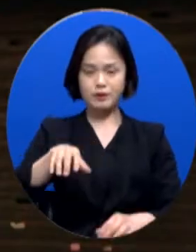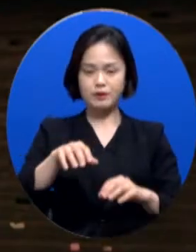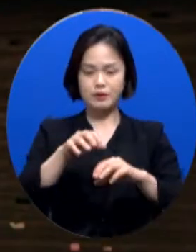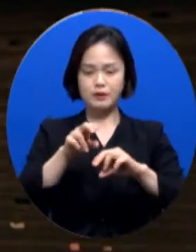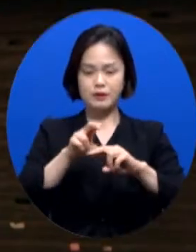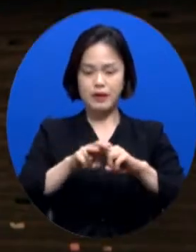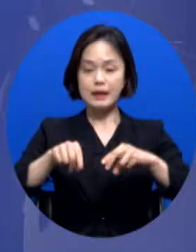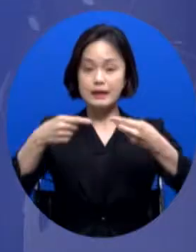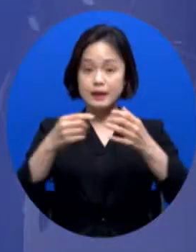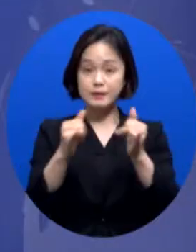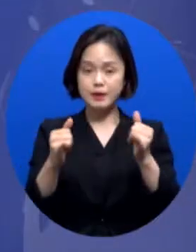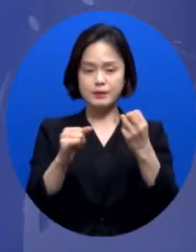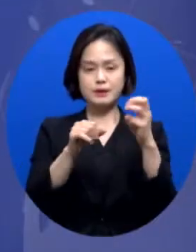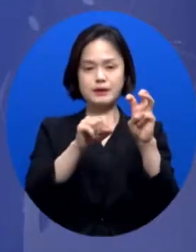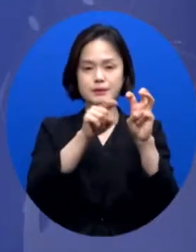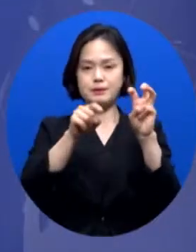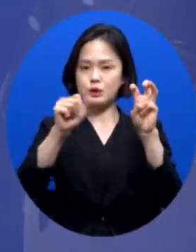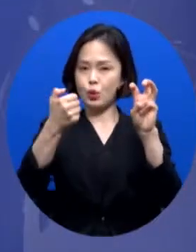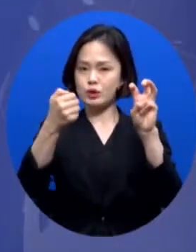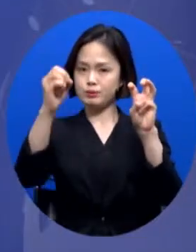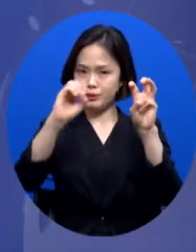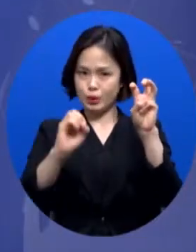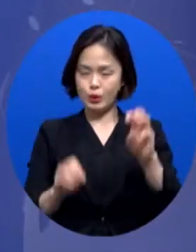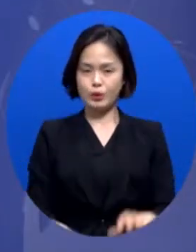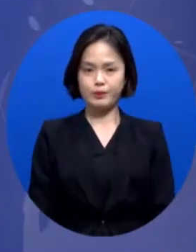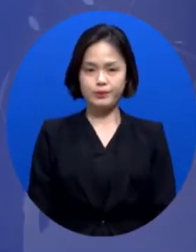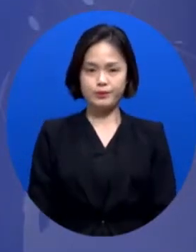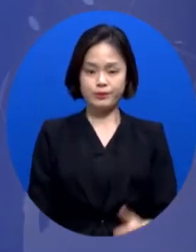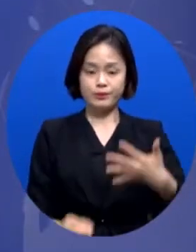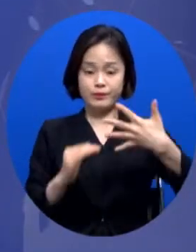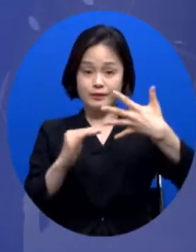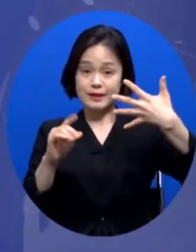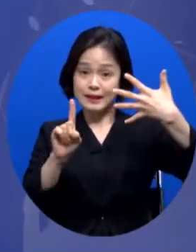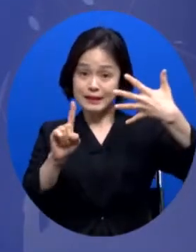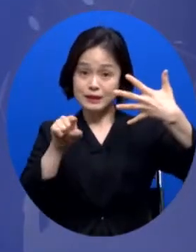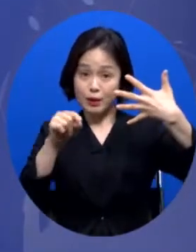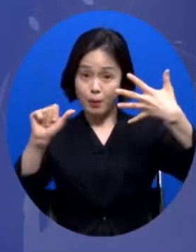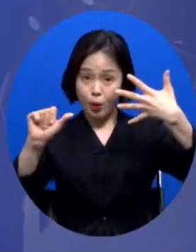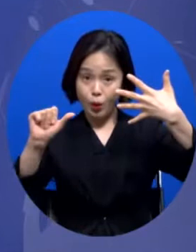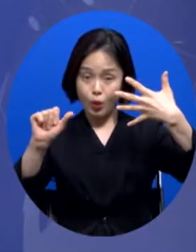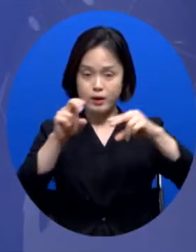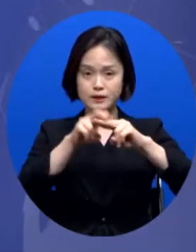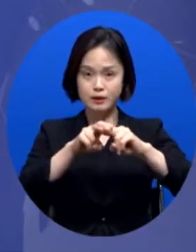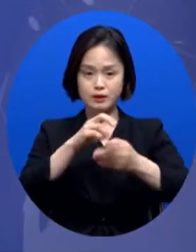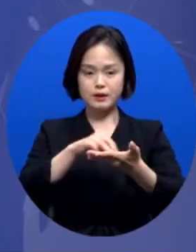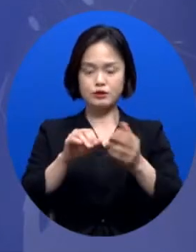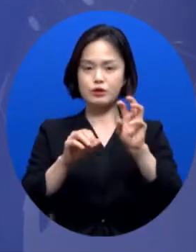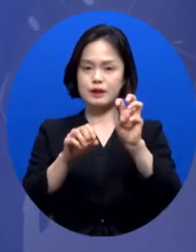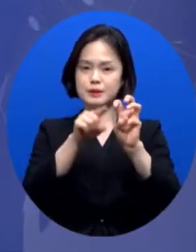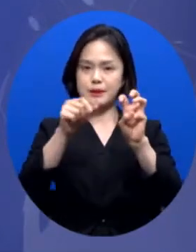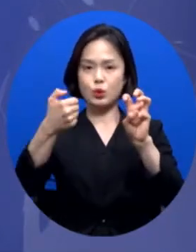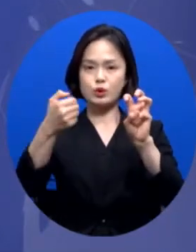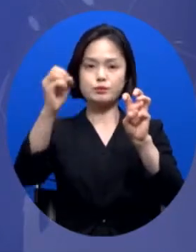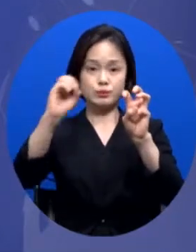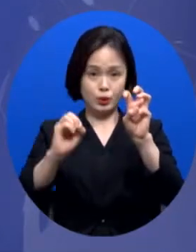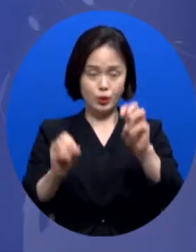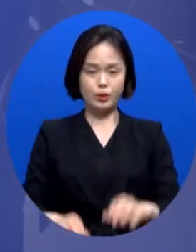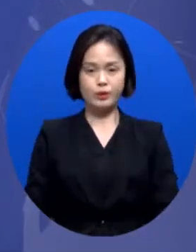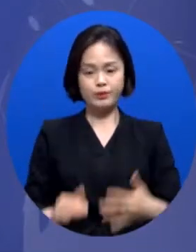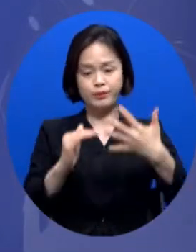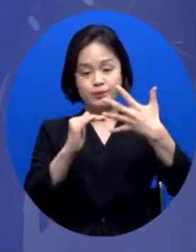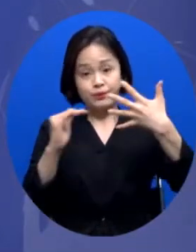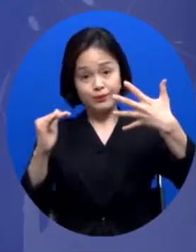확대됩니다. 거리두기 1.5단계 지역의 경우에는 전체 좌석의 30%에서 50%로 또 수도권 등 2단계